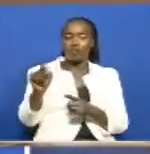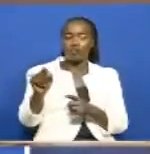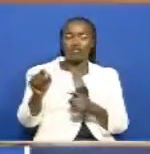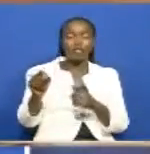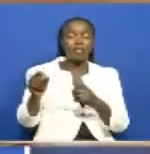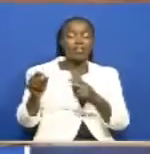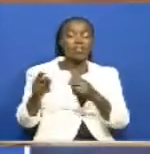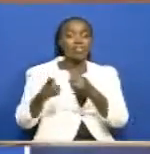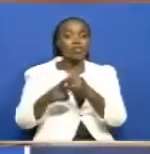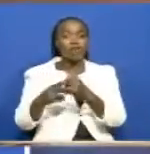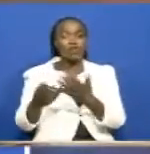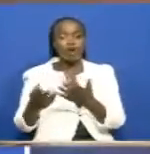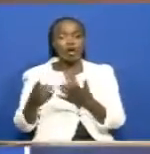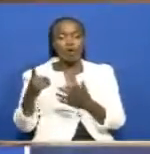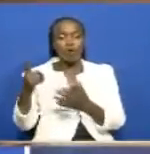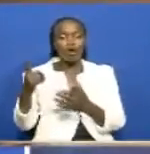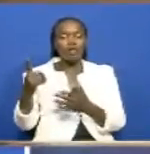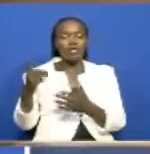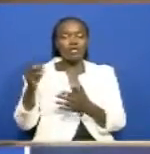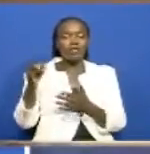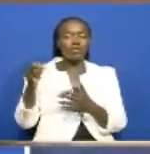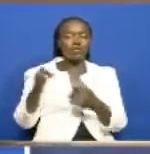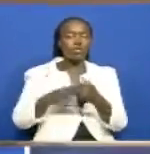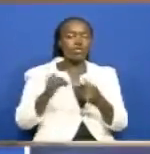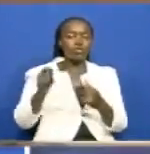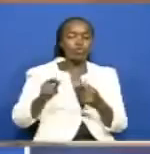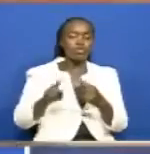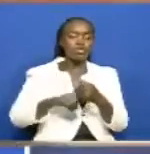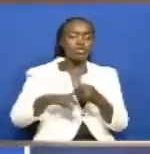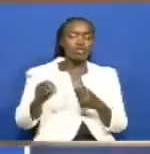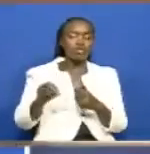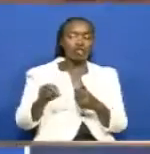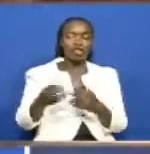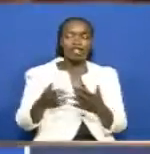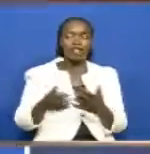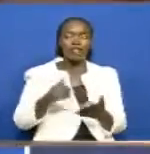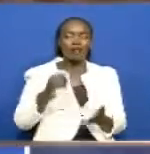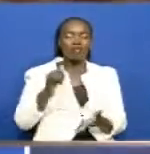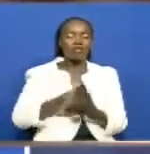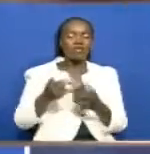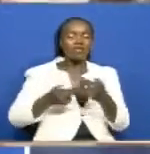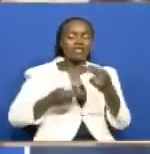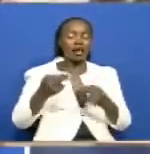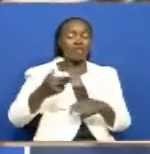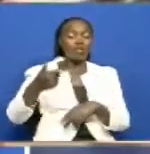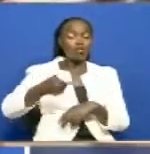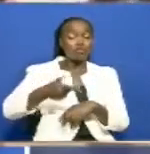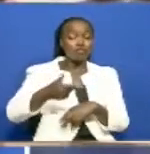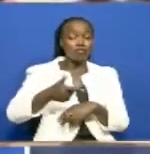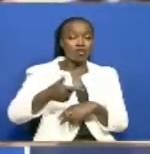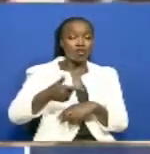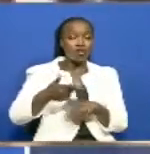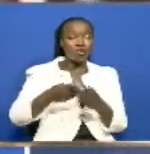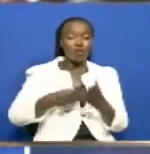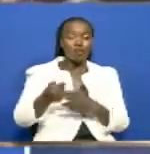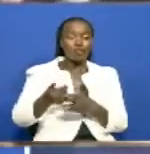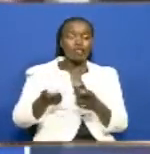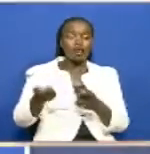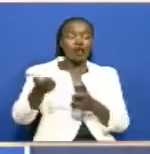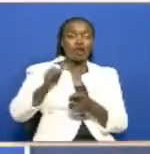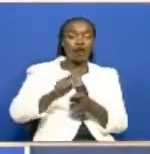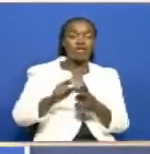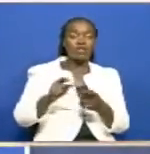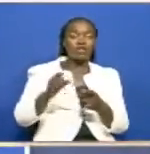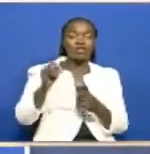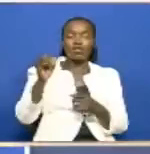107.93 hadi 108.60. Hii imeathiri pakubwa bei ya mafuta ya petroli ambayo umeongezeka kwa senti